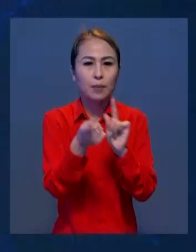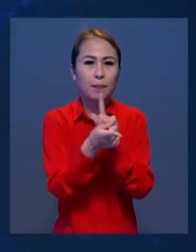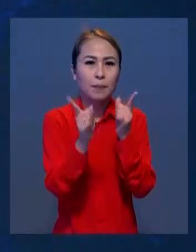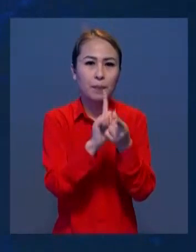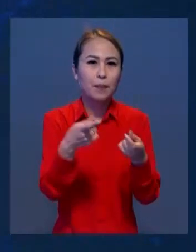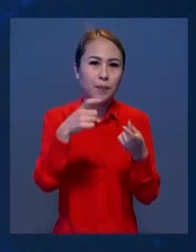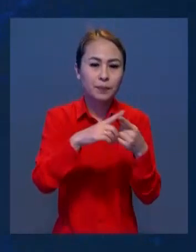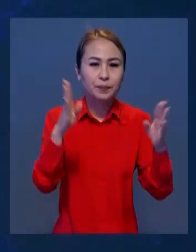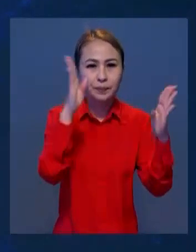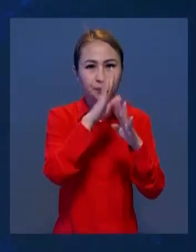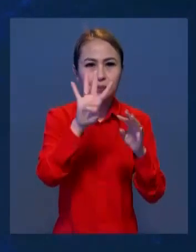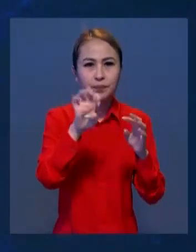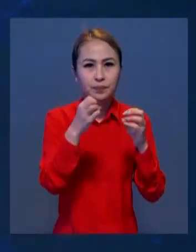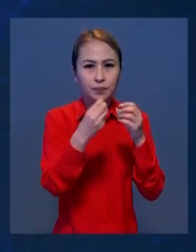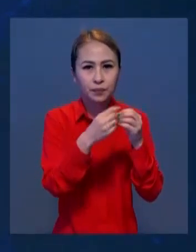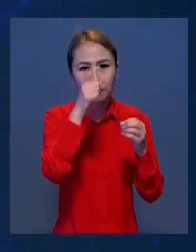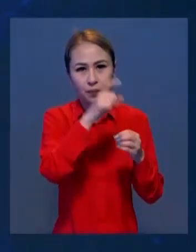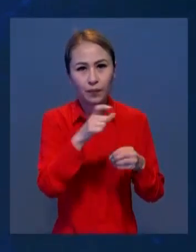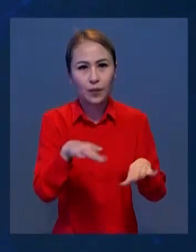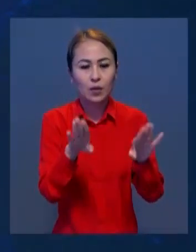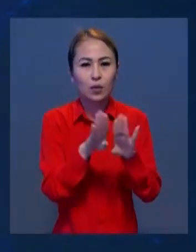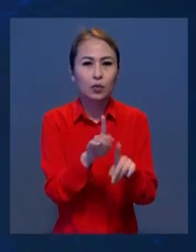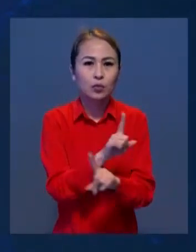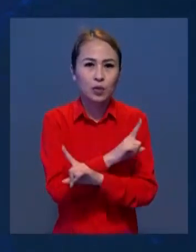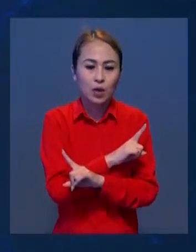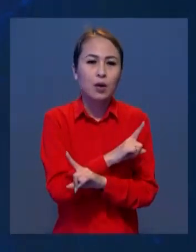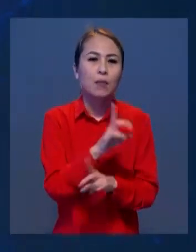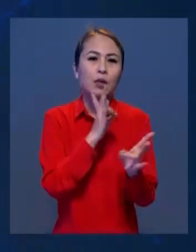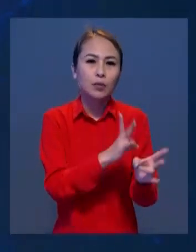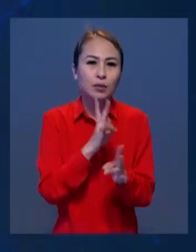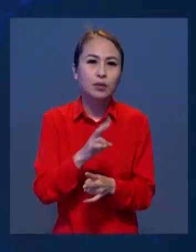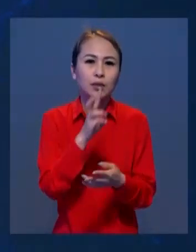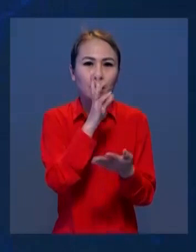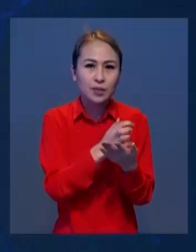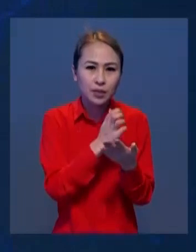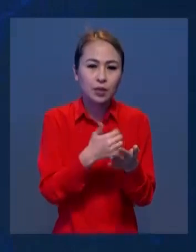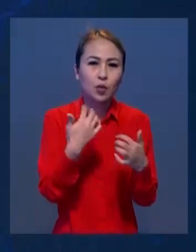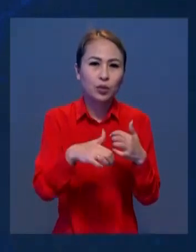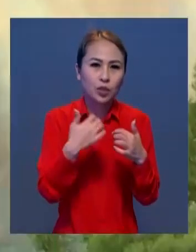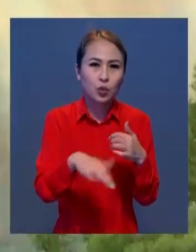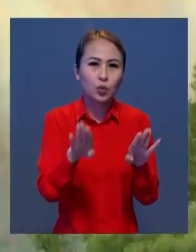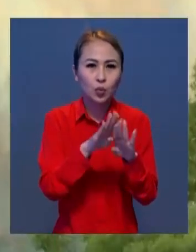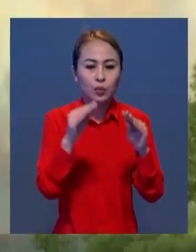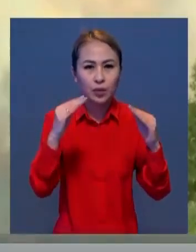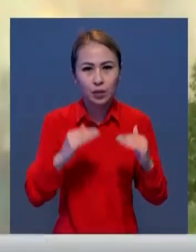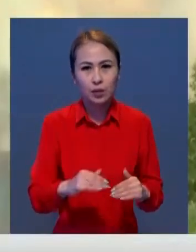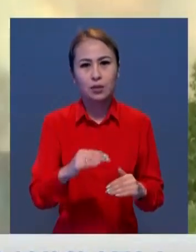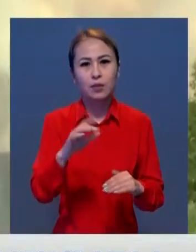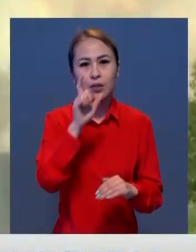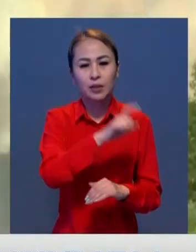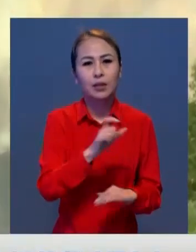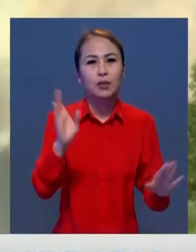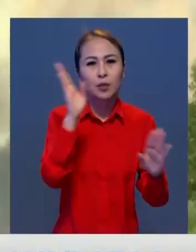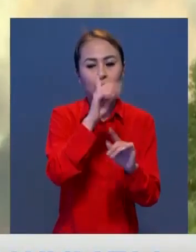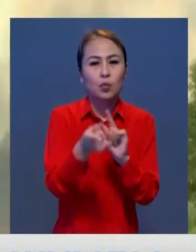өзгеруіне байланысты табиғат апаттарынан 410 мыңнан аса адам көз жұмған. Марқұмдардың дені табыс деңгейі орташа, не төмен елдің